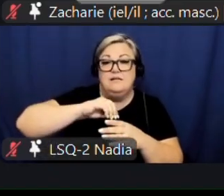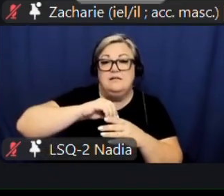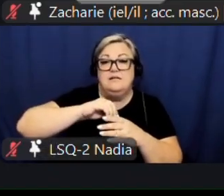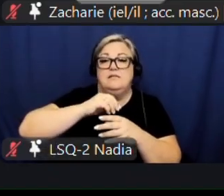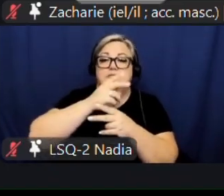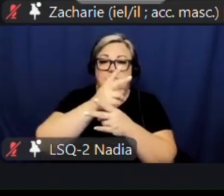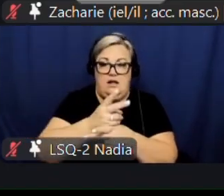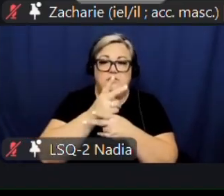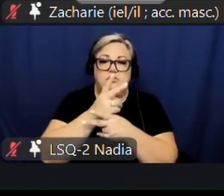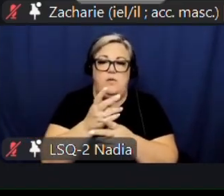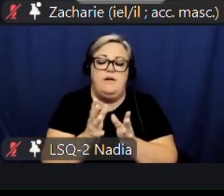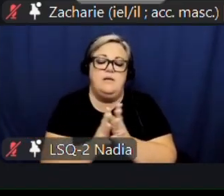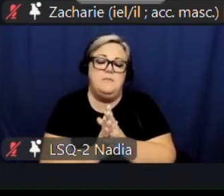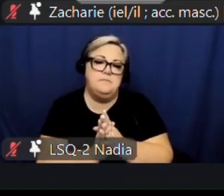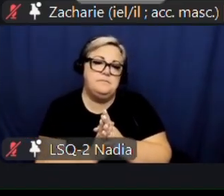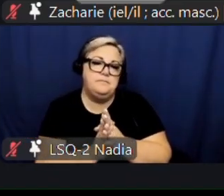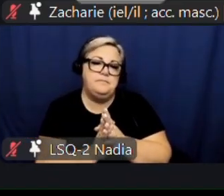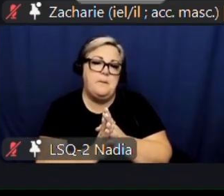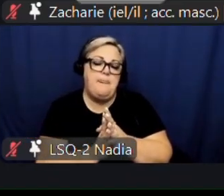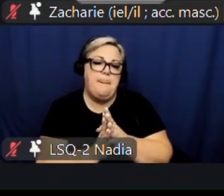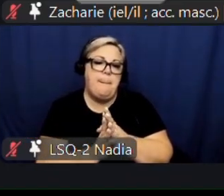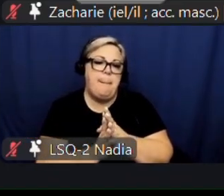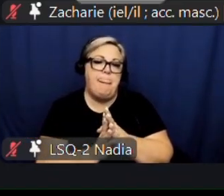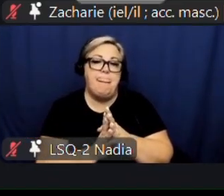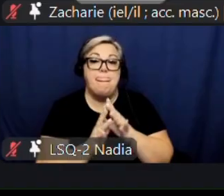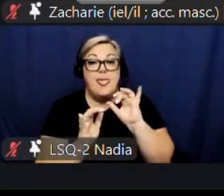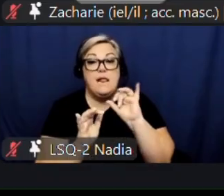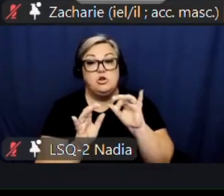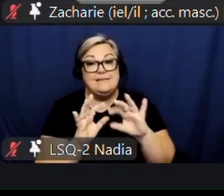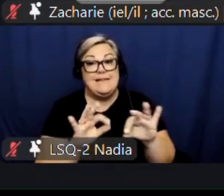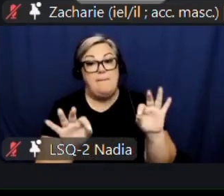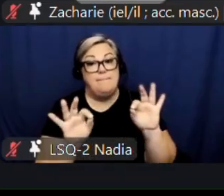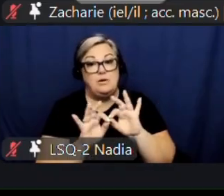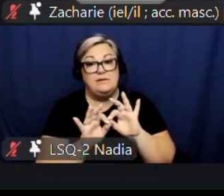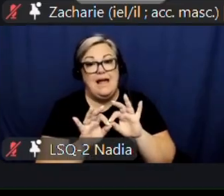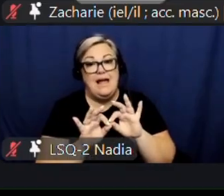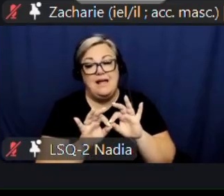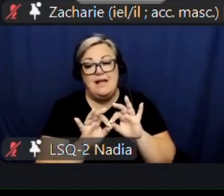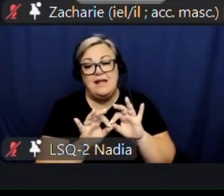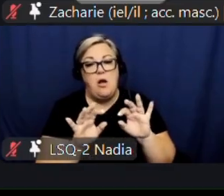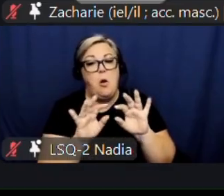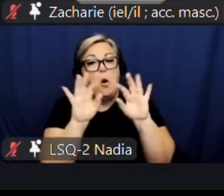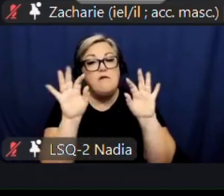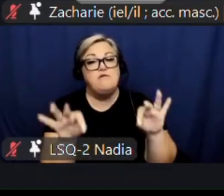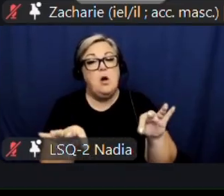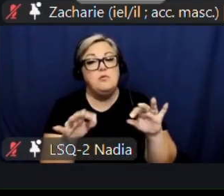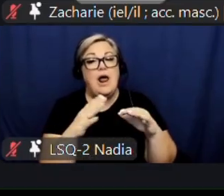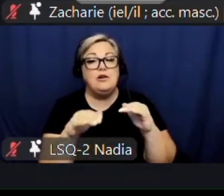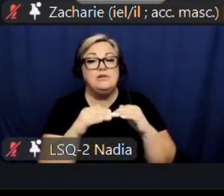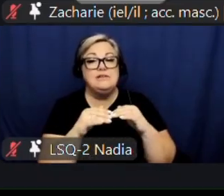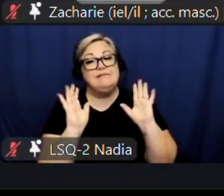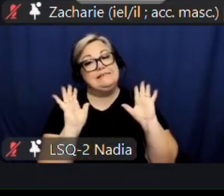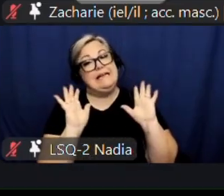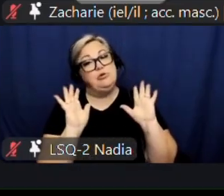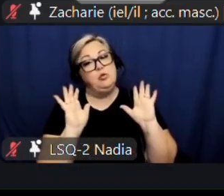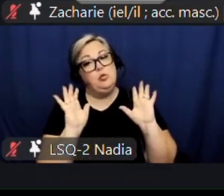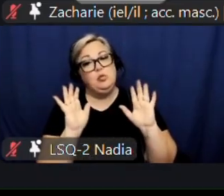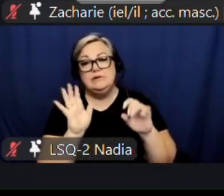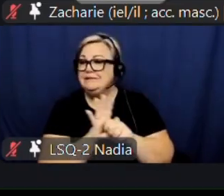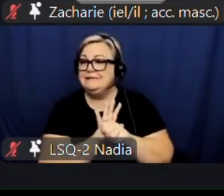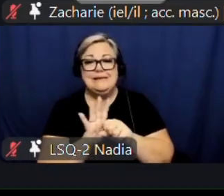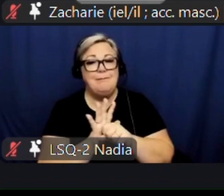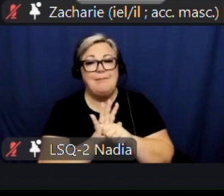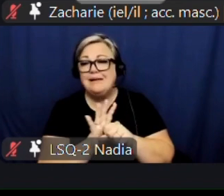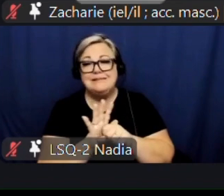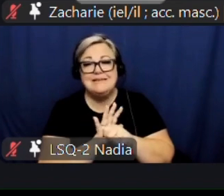soins. Euh, donc, ça, c'est important parce que c'est pas, il suffit pas d'avoir un formulaire inclusif qui demande l'identité de genre, qui